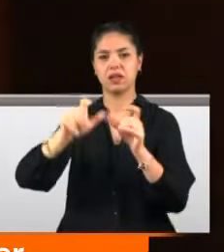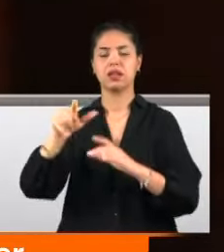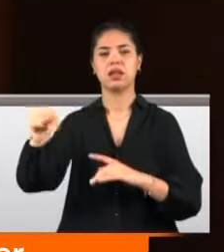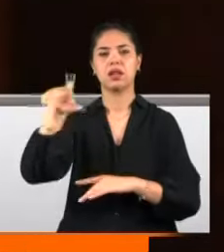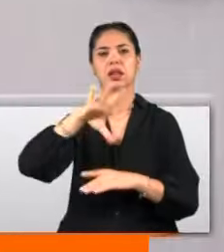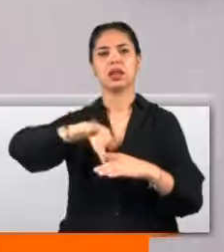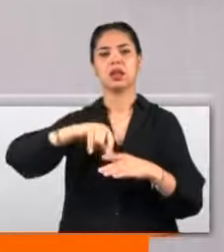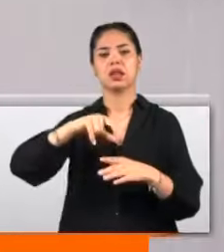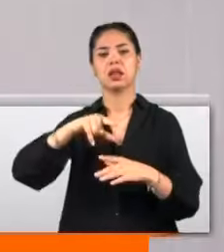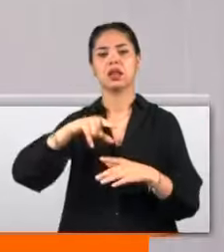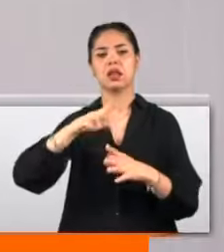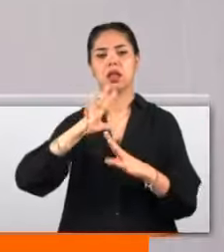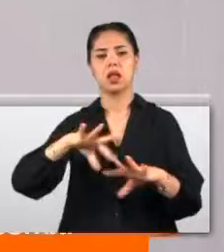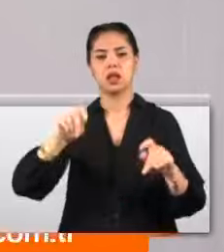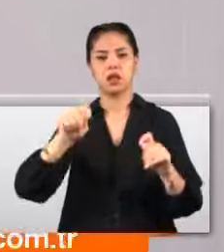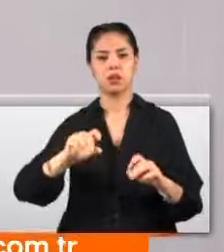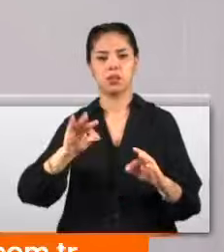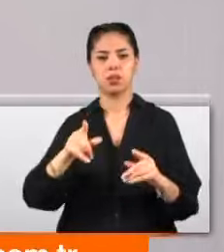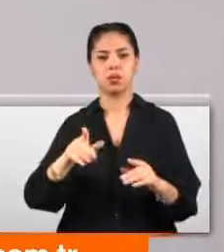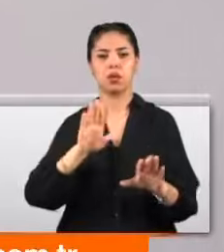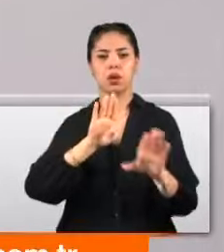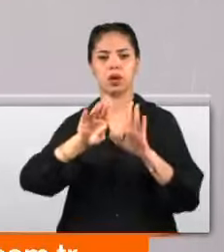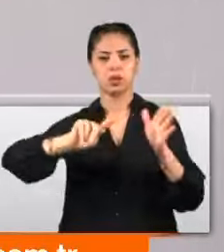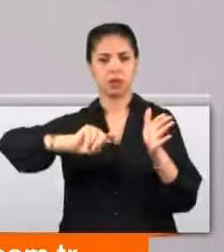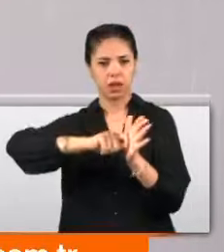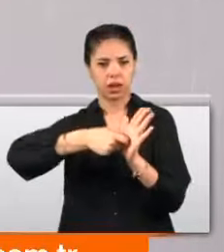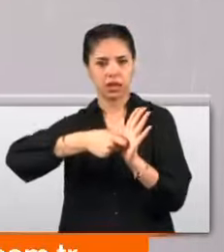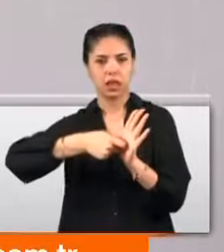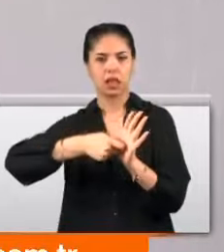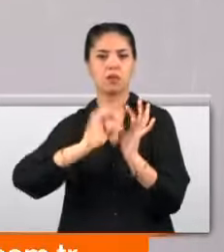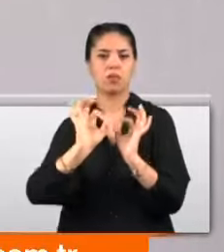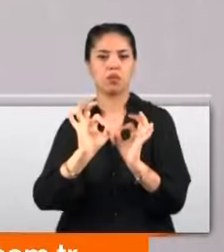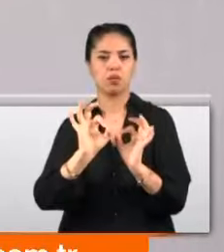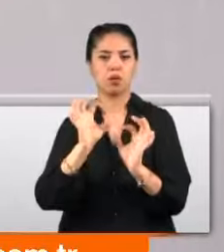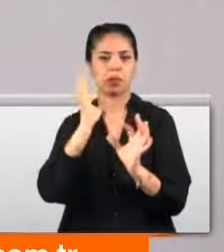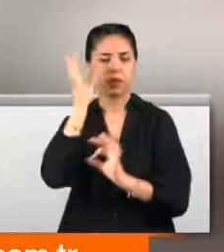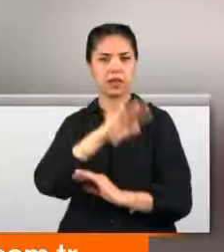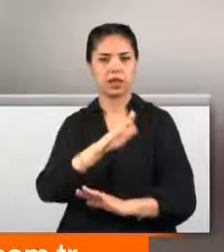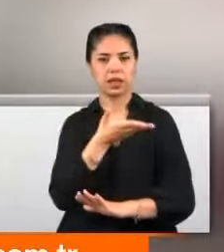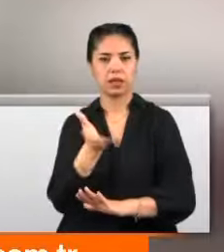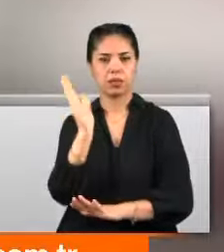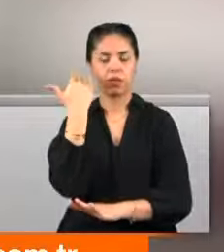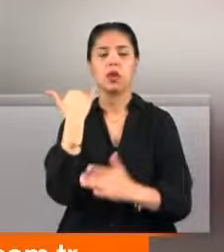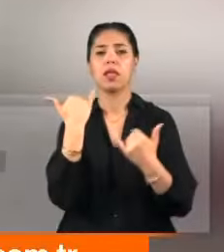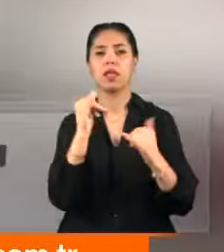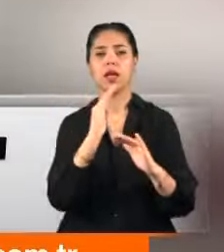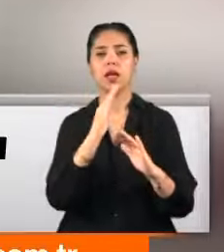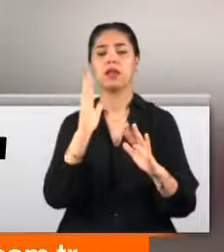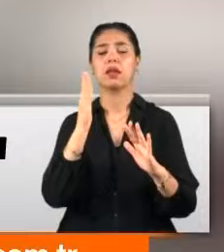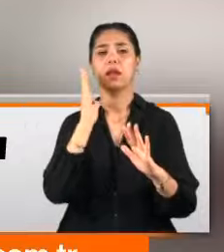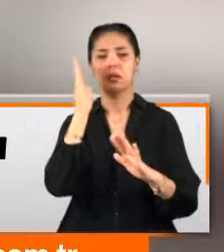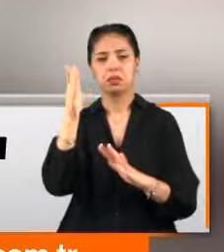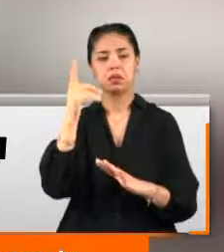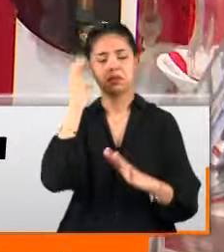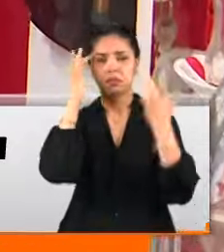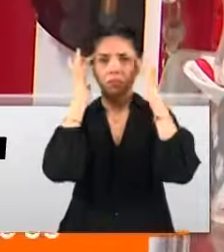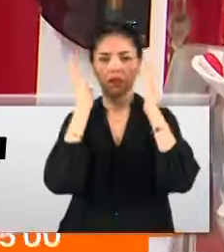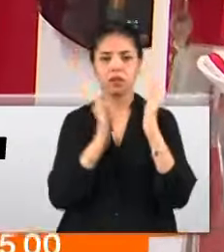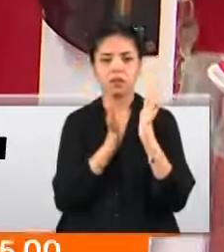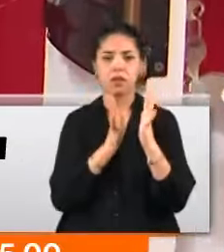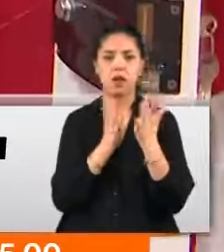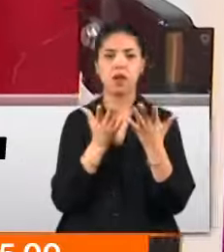yapıyor olabilir Öncelikle mutlaka kapıların kilitlerini sonuna kadar kitlemeli insanlar giderken tatile gittiniz Kafanız karma karışık Çünkü